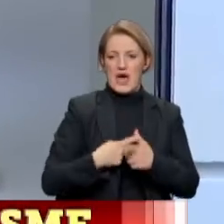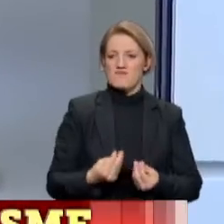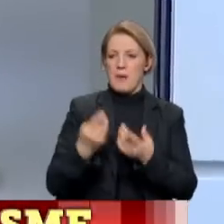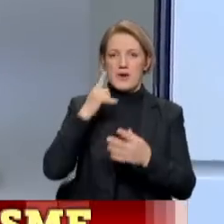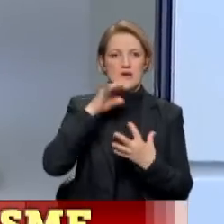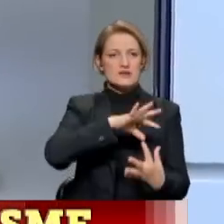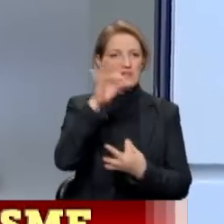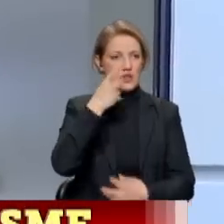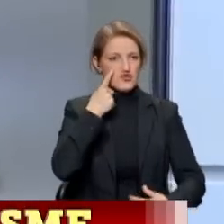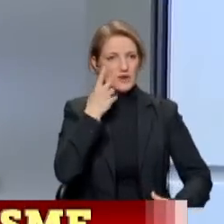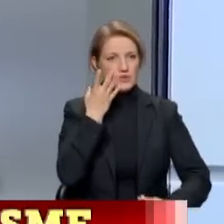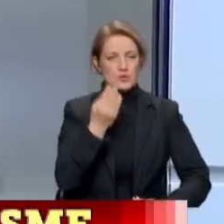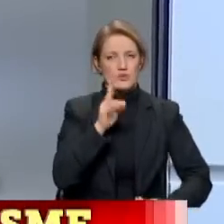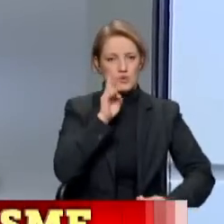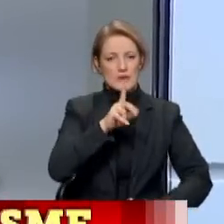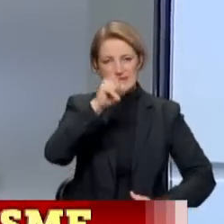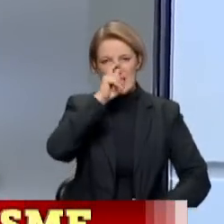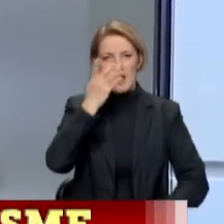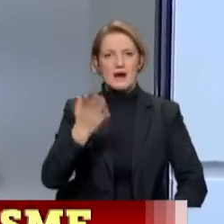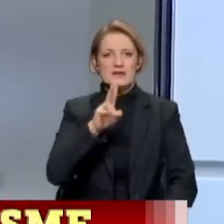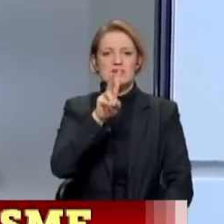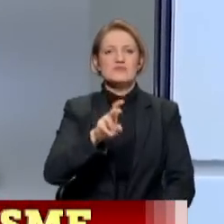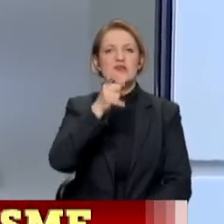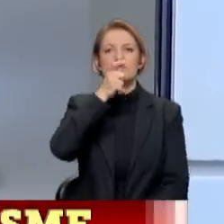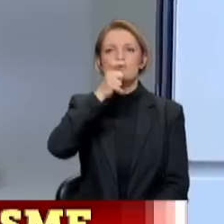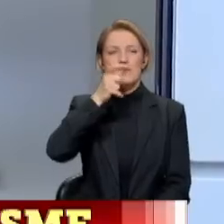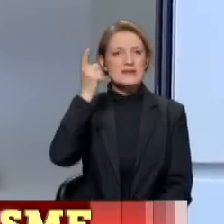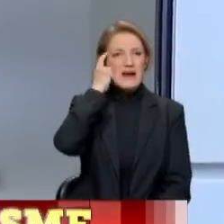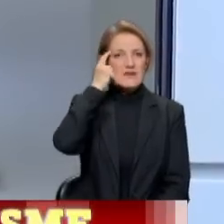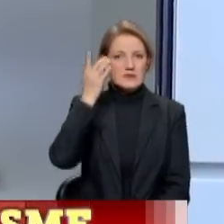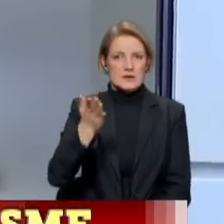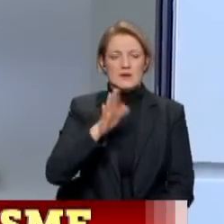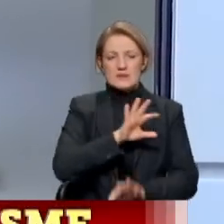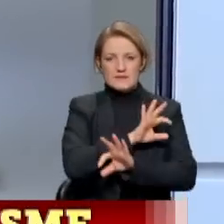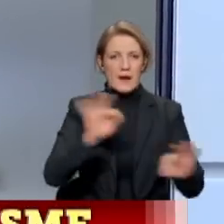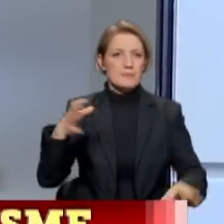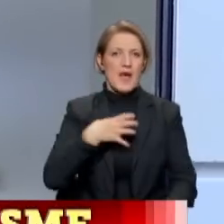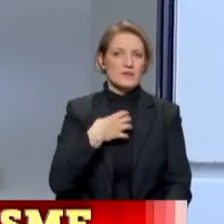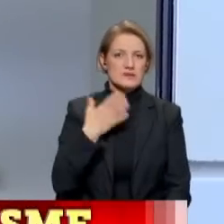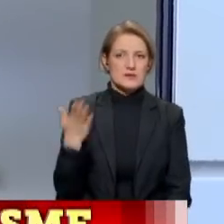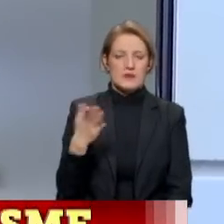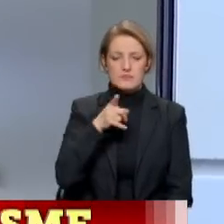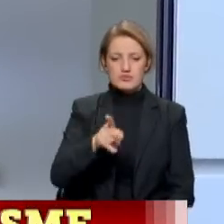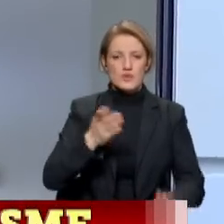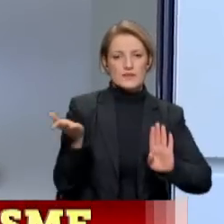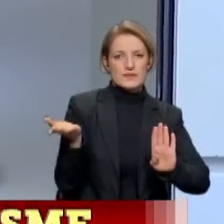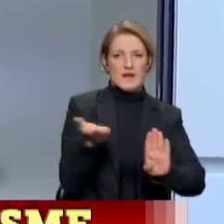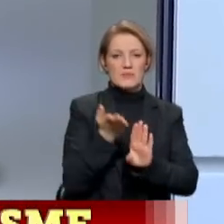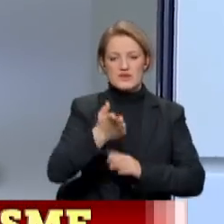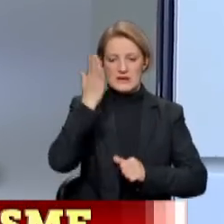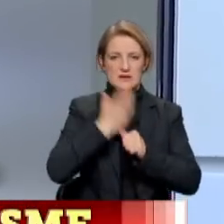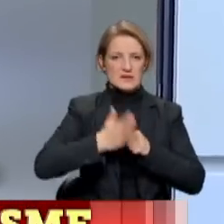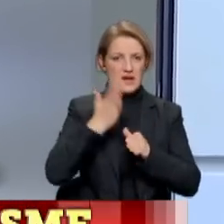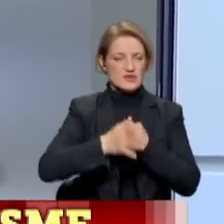insanlara şahitlik ediyoruz. Saray artık 28 Şubat zihniyetinin ta kendisidir. Bu darbeci,